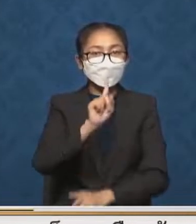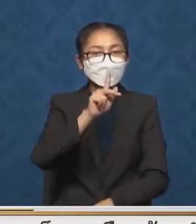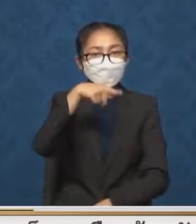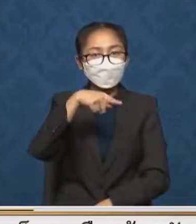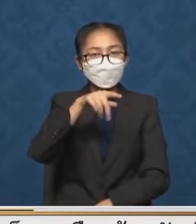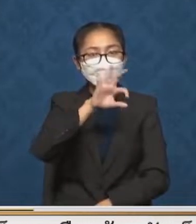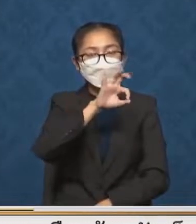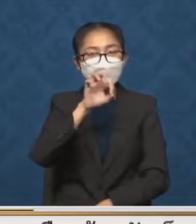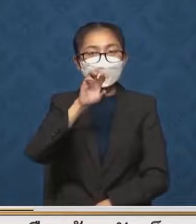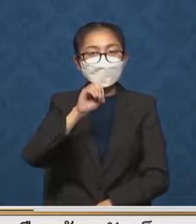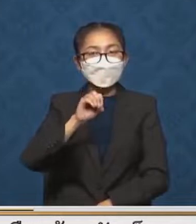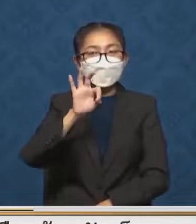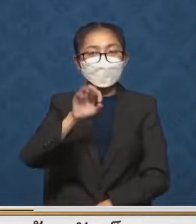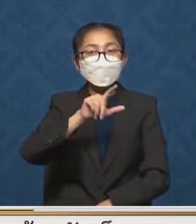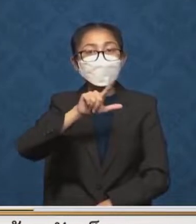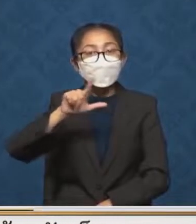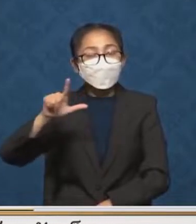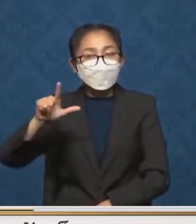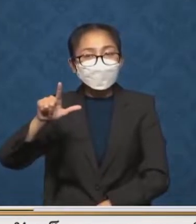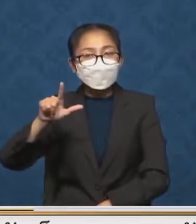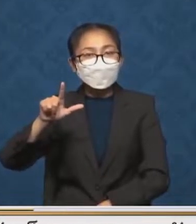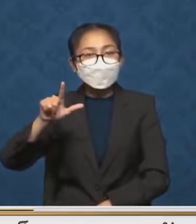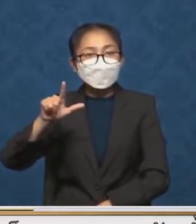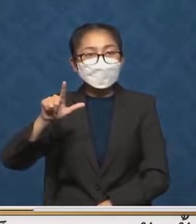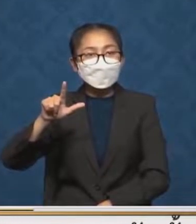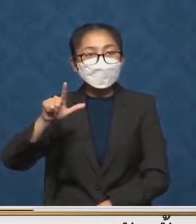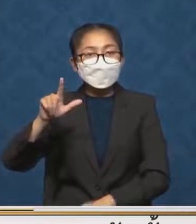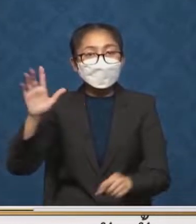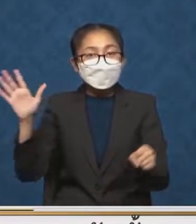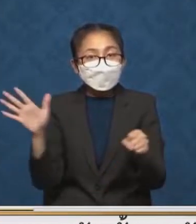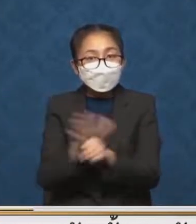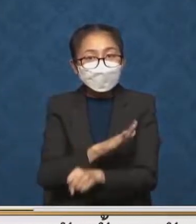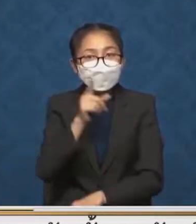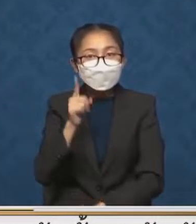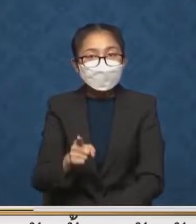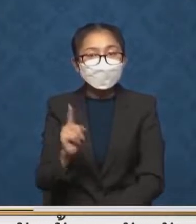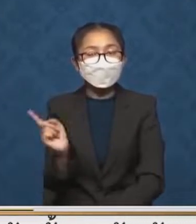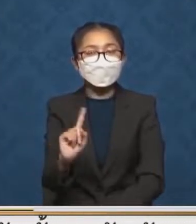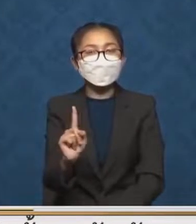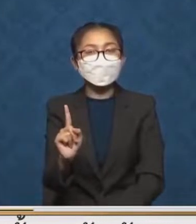9 ลานบาทจะสามารถใช้เดดเต็จำนวนจรหอไม่